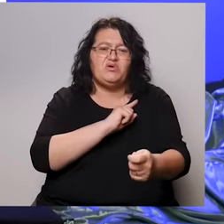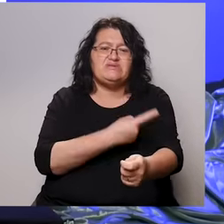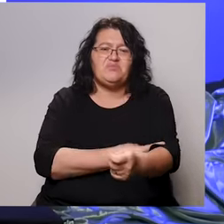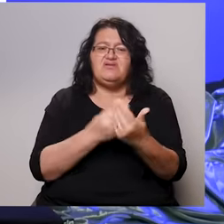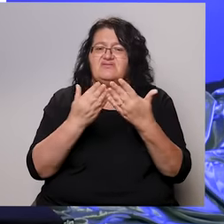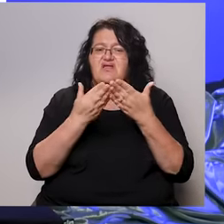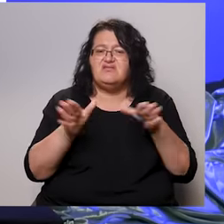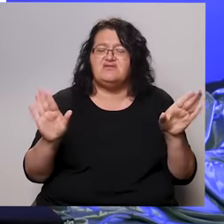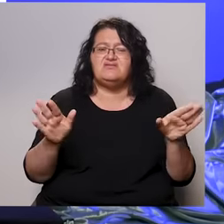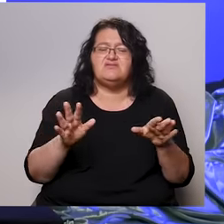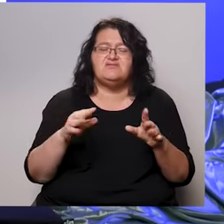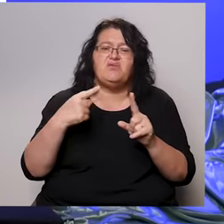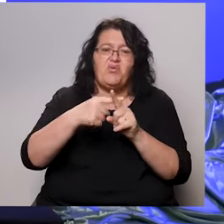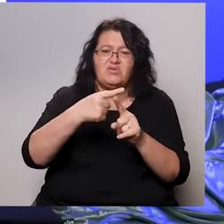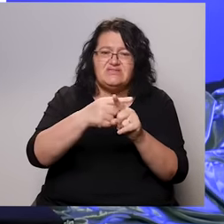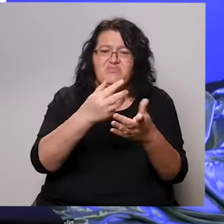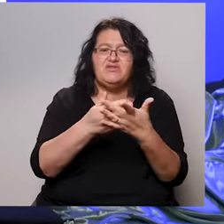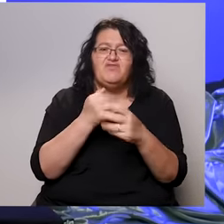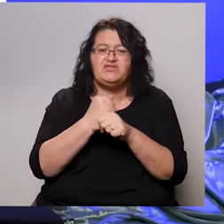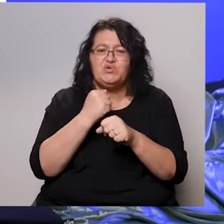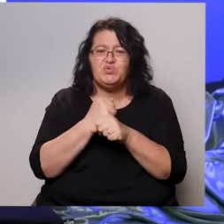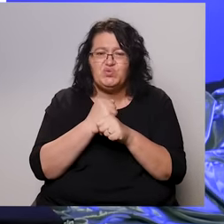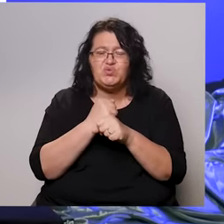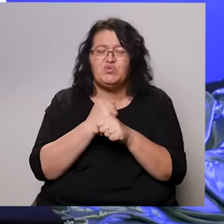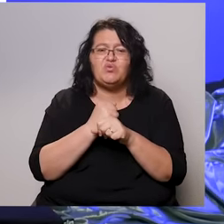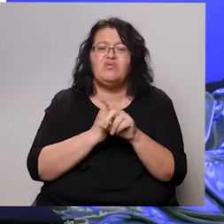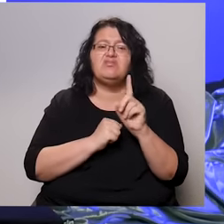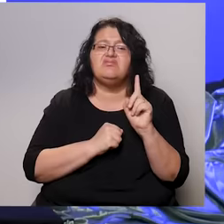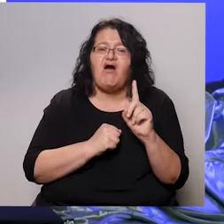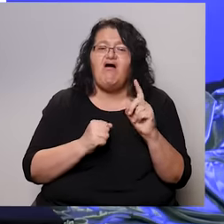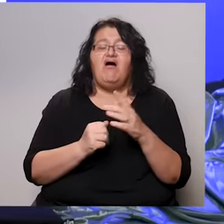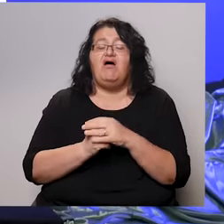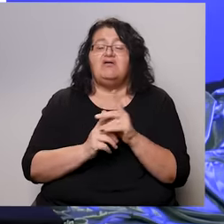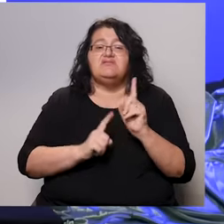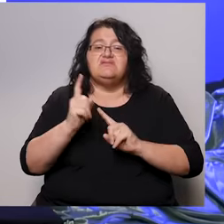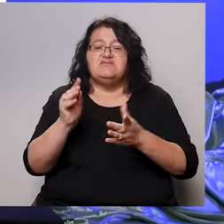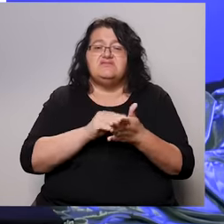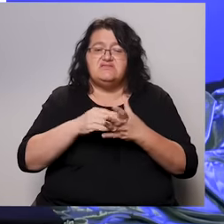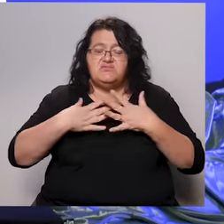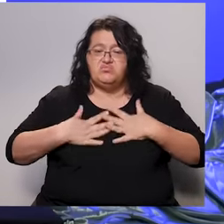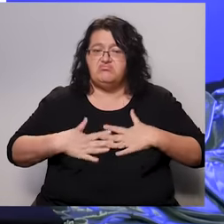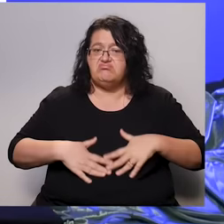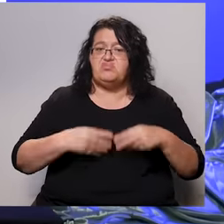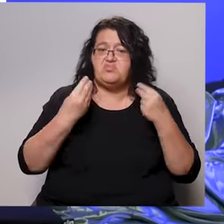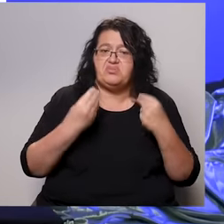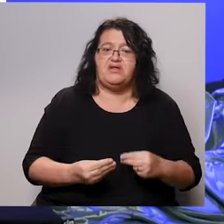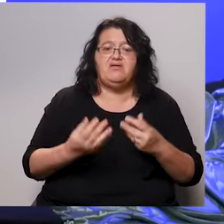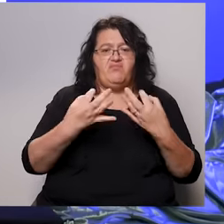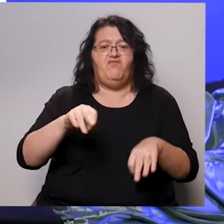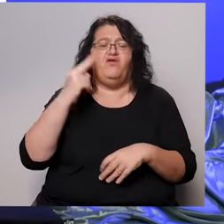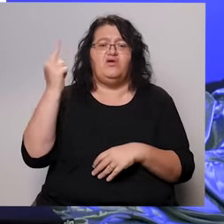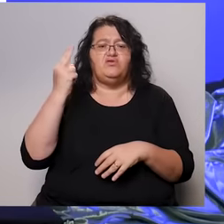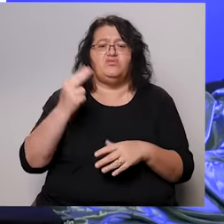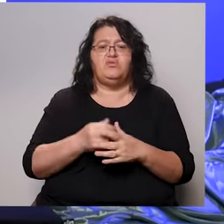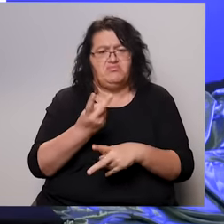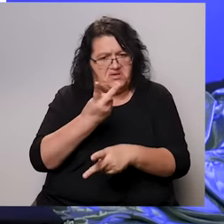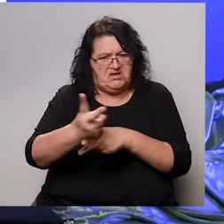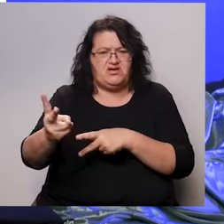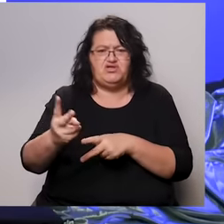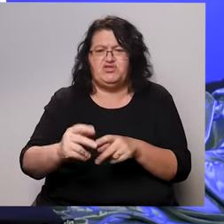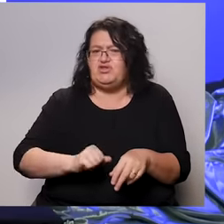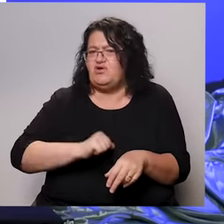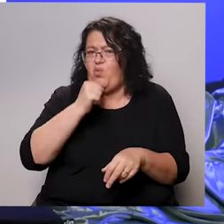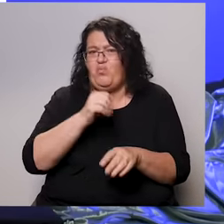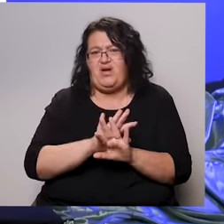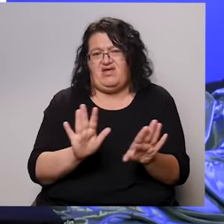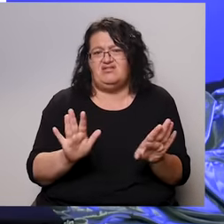oportunitățile favorabile pentru a face lucrul respectiv, dacă starea lor e o stare bună, e clar că e voia lui Dumnezeu. Greșit total.